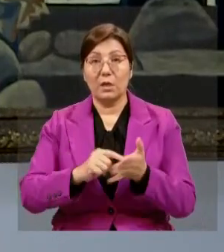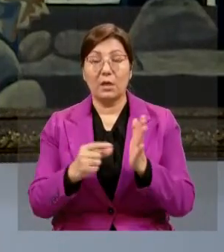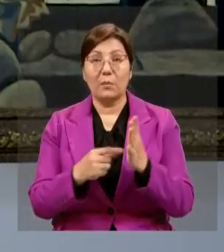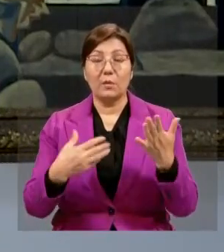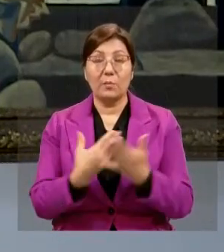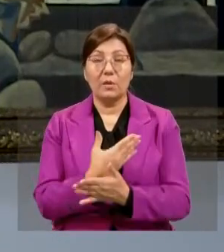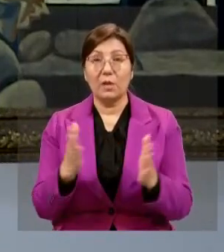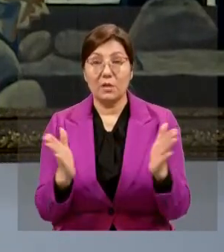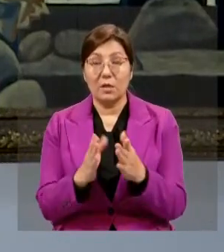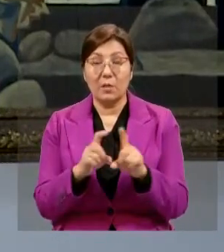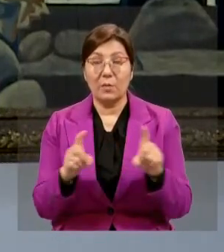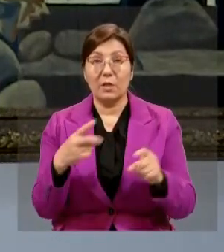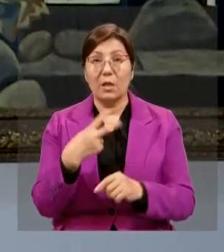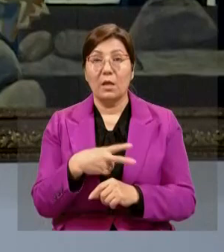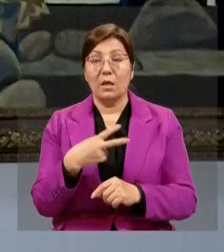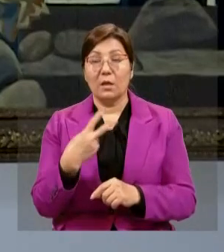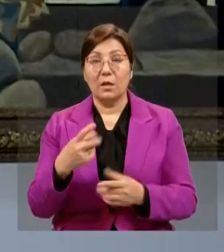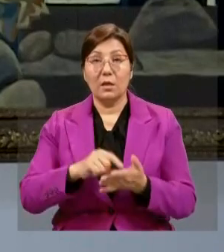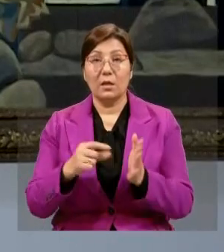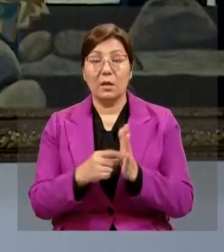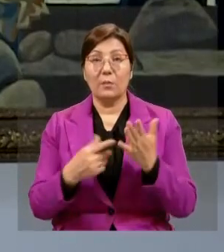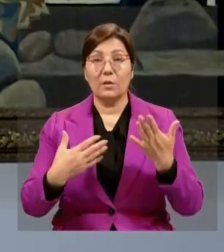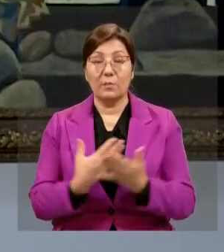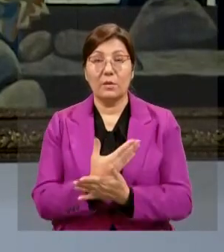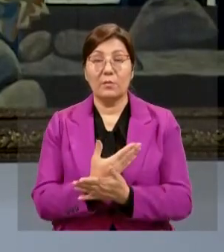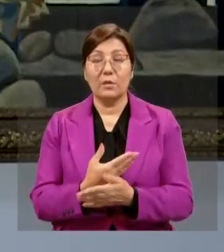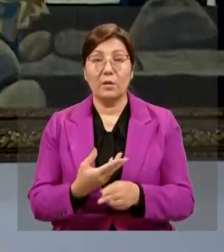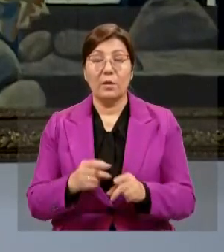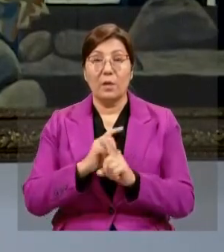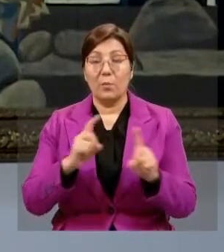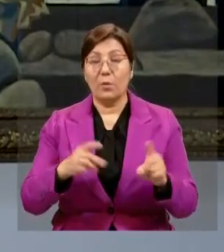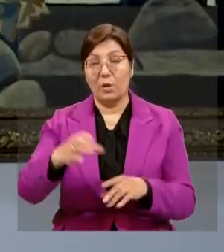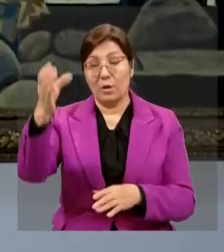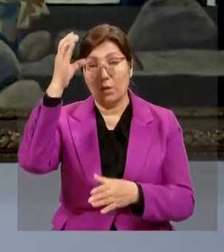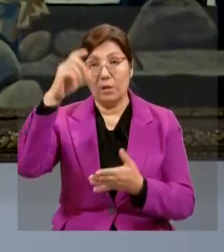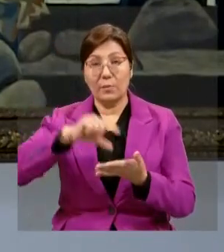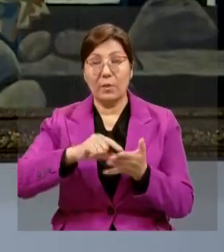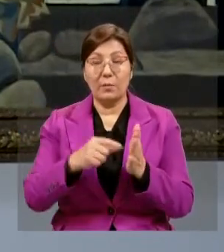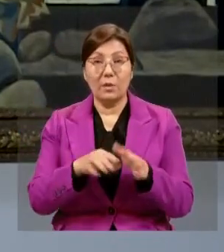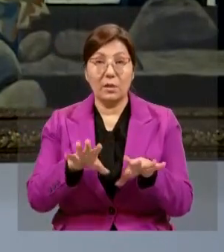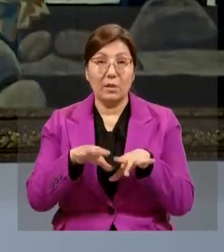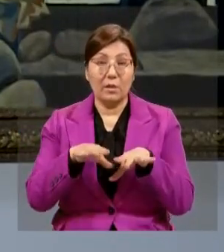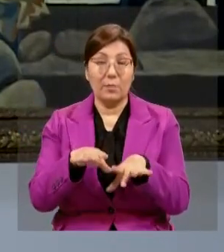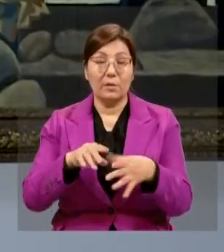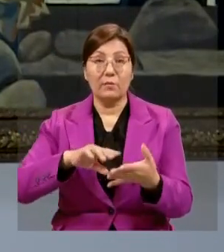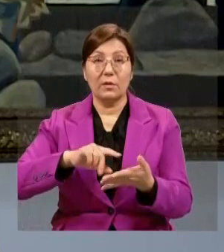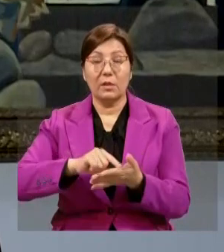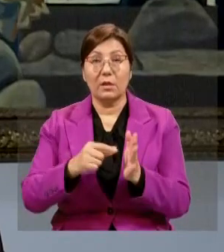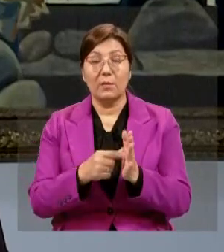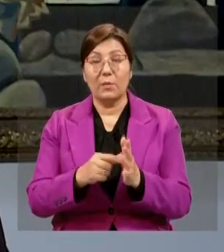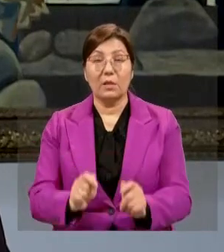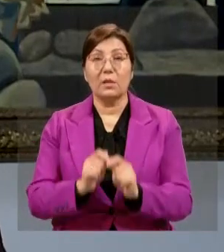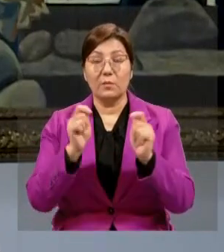Шағын жинақты мектептерде 2-2 кабинет жаңартылды. Оның ерекшелігі бар жаңа ғылым кабинеті және де цифрлық кабинеті. Мыңнан астам